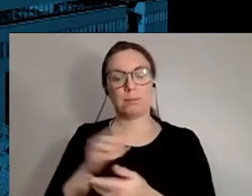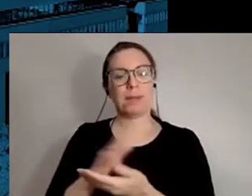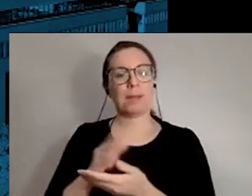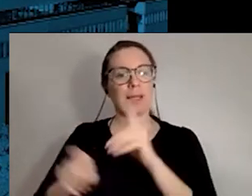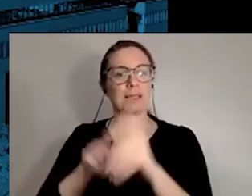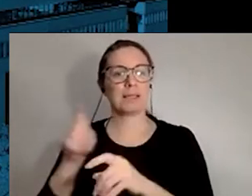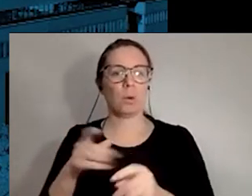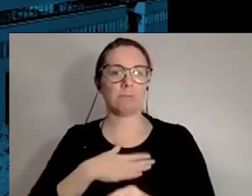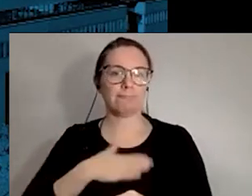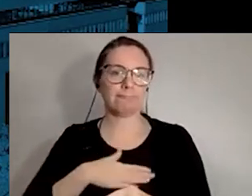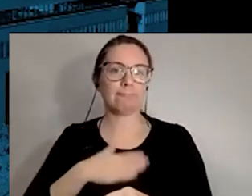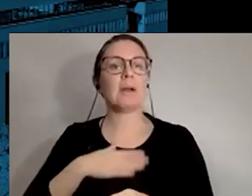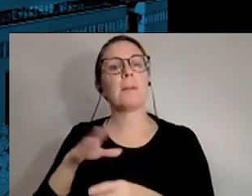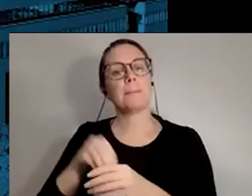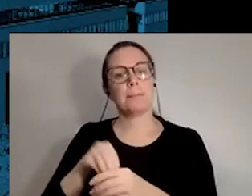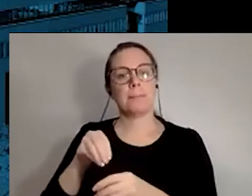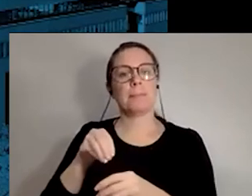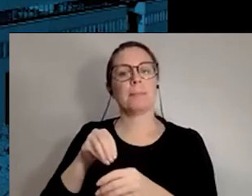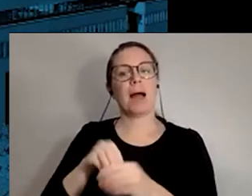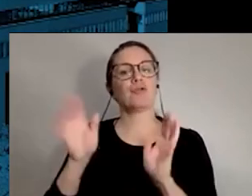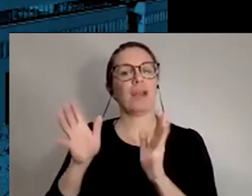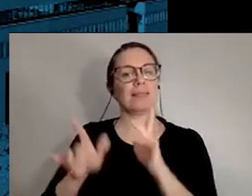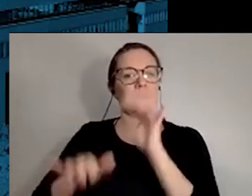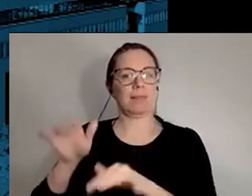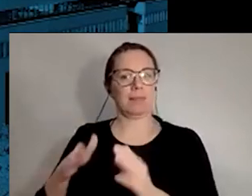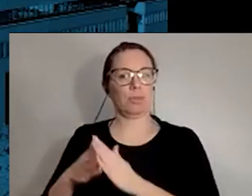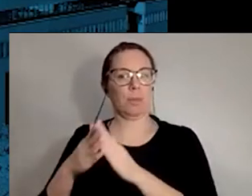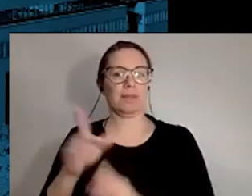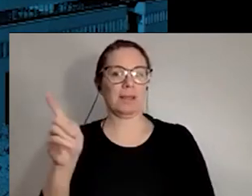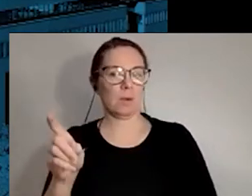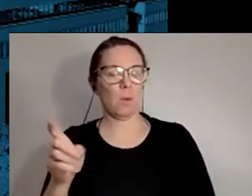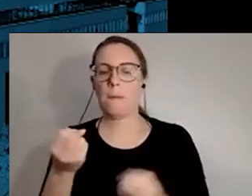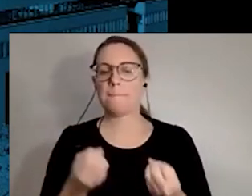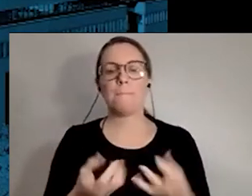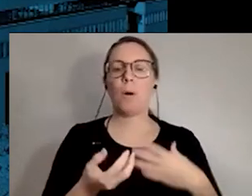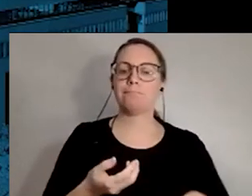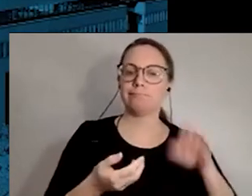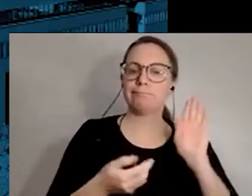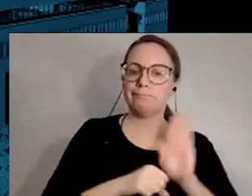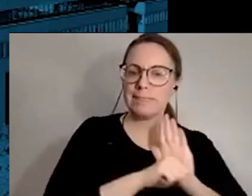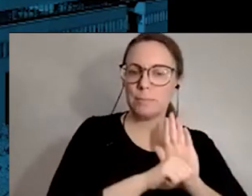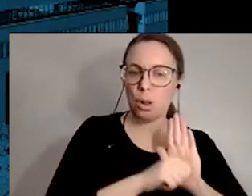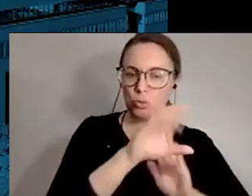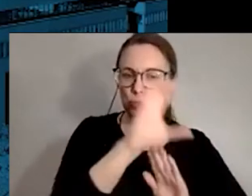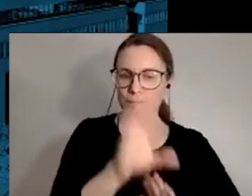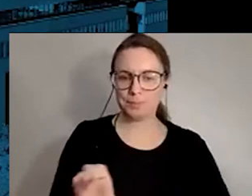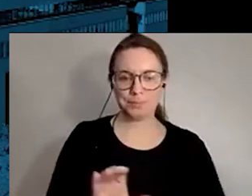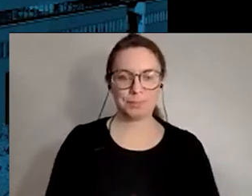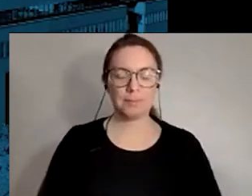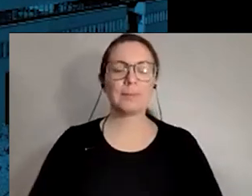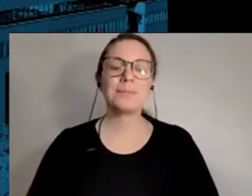questions au sein du clavardage et à ne pas utiliser la main levée, l'icône main levée. Voilà.